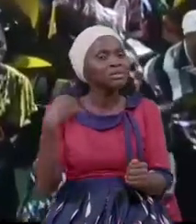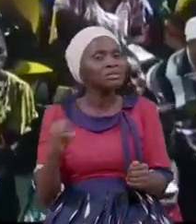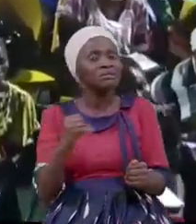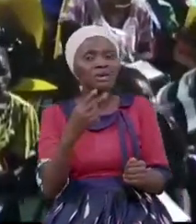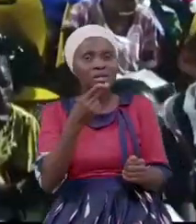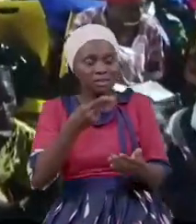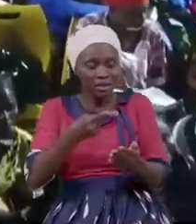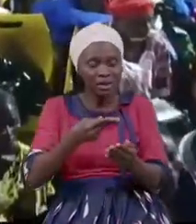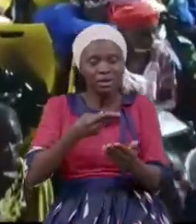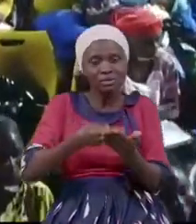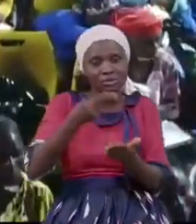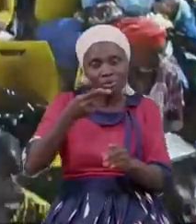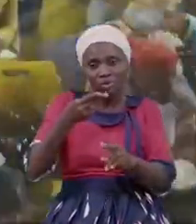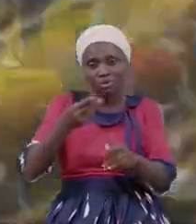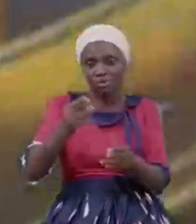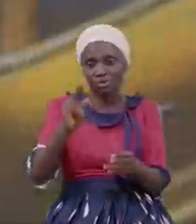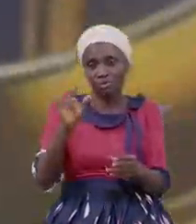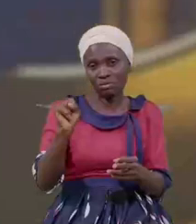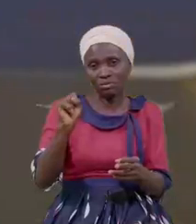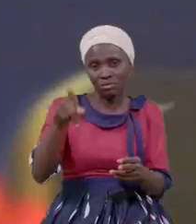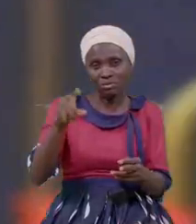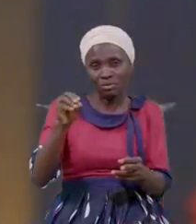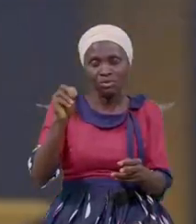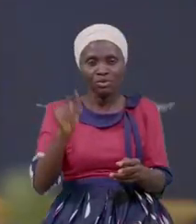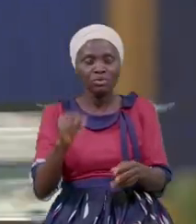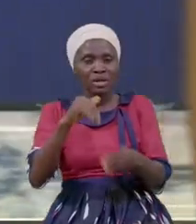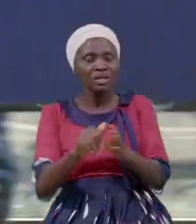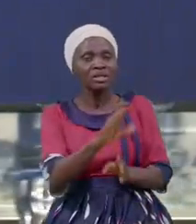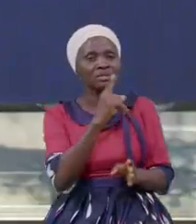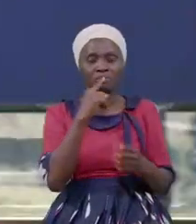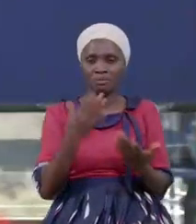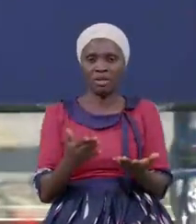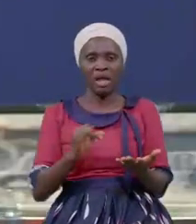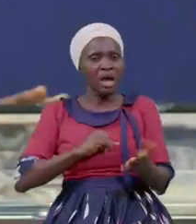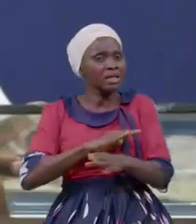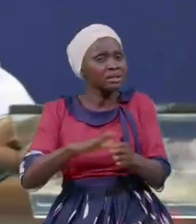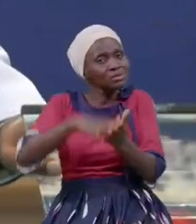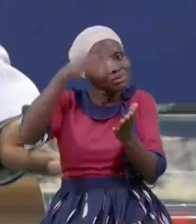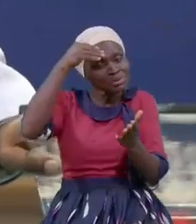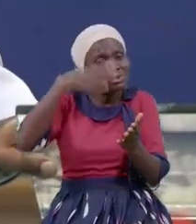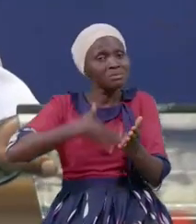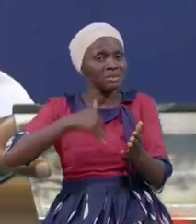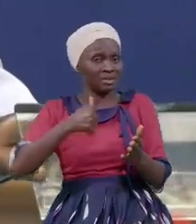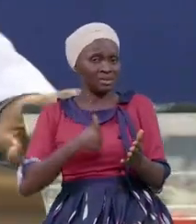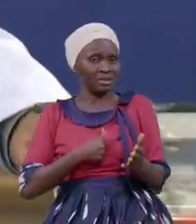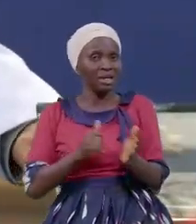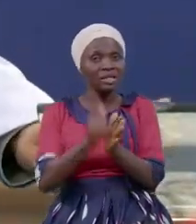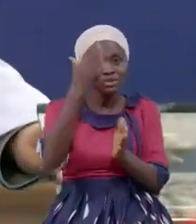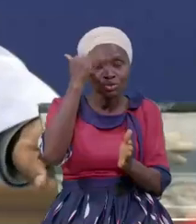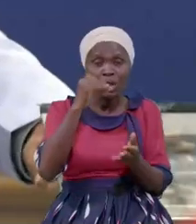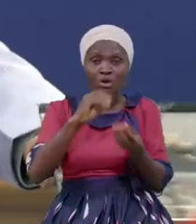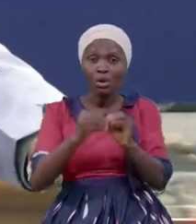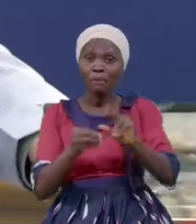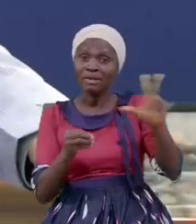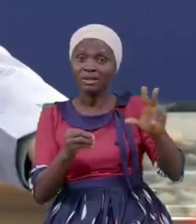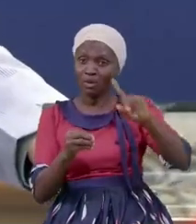qu' avec tout ce qu'elles voulaient mais comment elles ont pu réussir on ntudie plusieurs matières mais on ne sait pas étudier nous-même voilà pourquoi troisièmement il